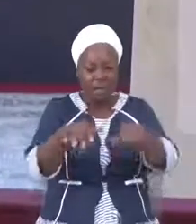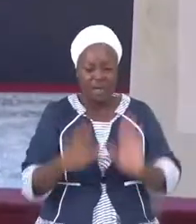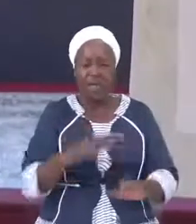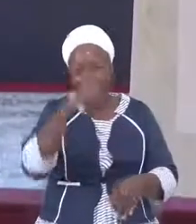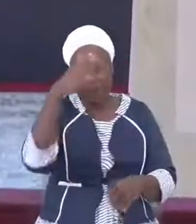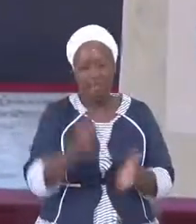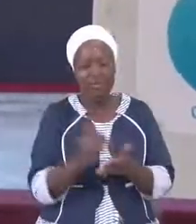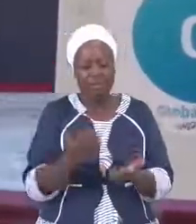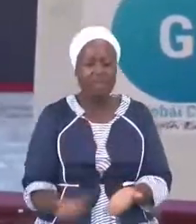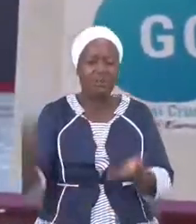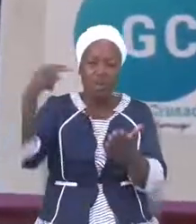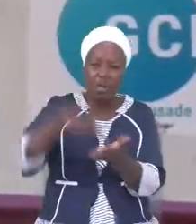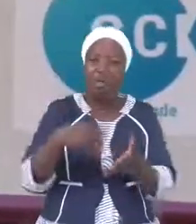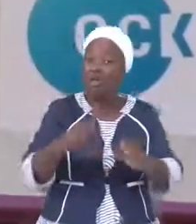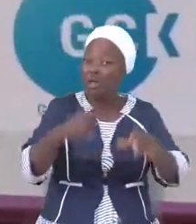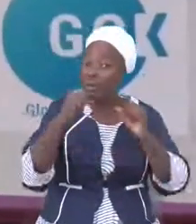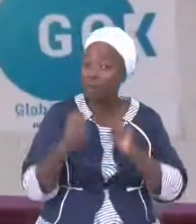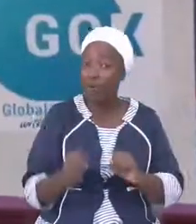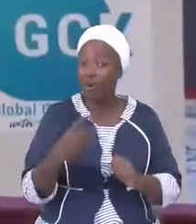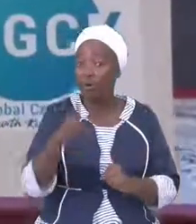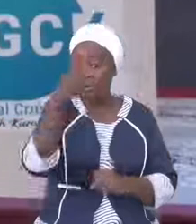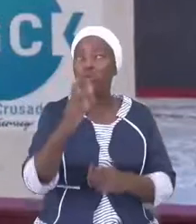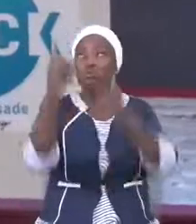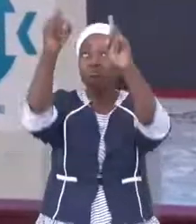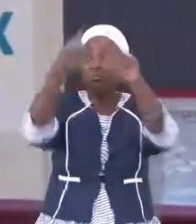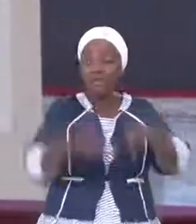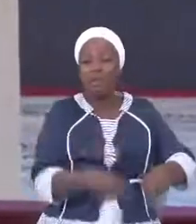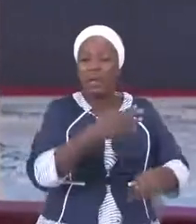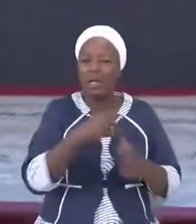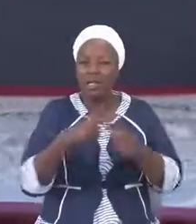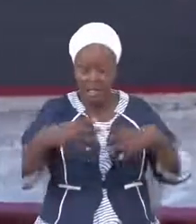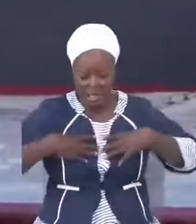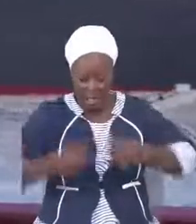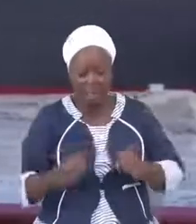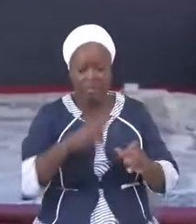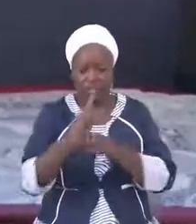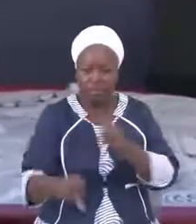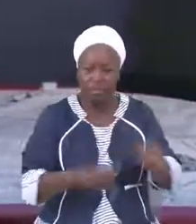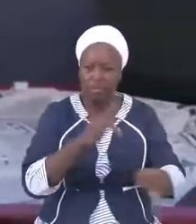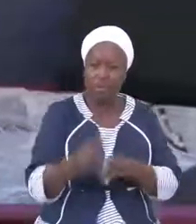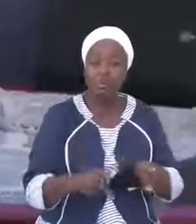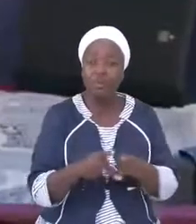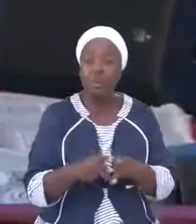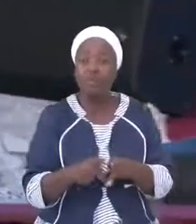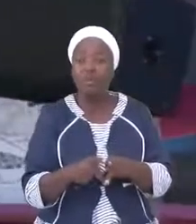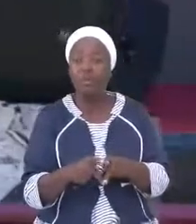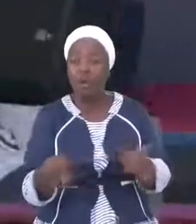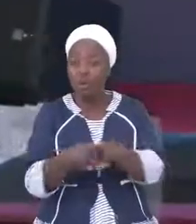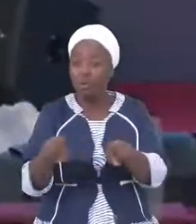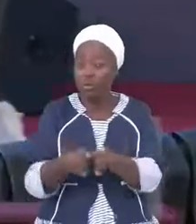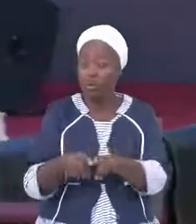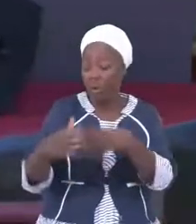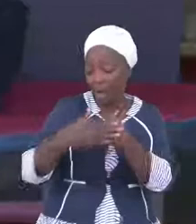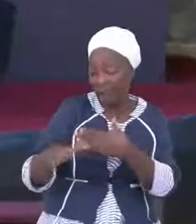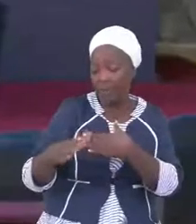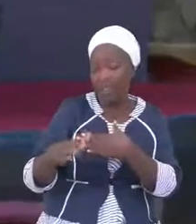Jésus à cause de sa mort, de sa résurrection. La puissance de Dieu est descendue et elle a